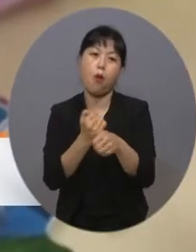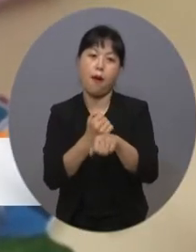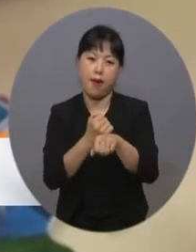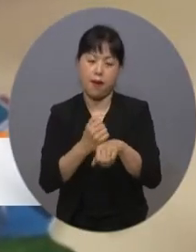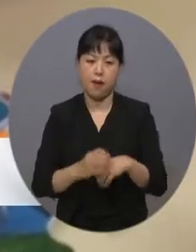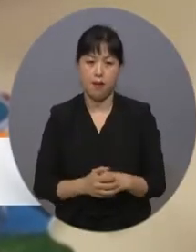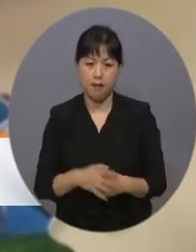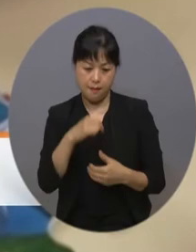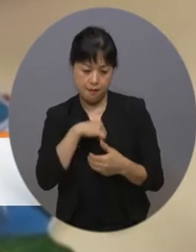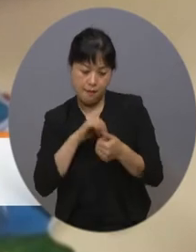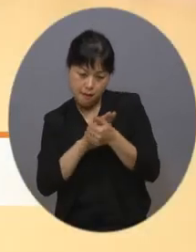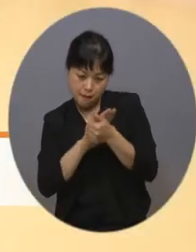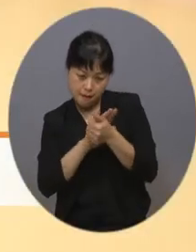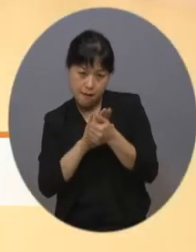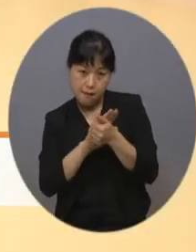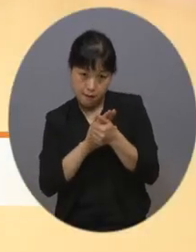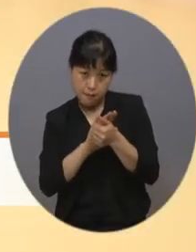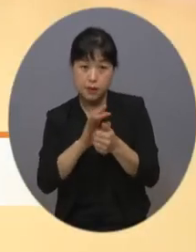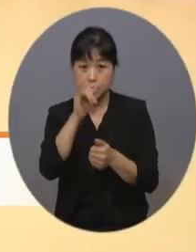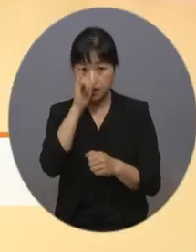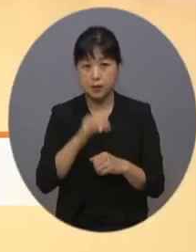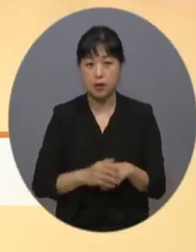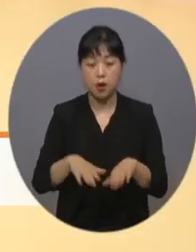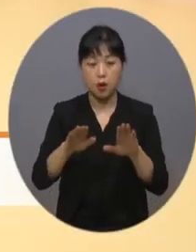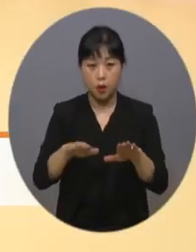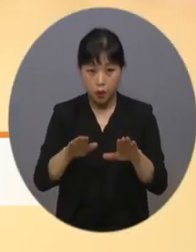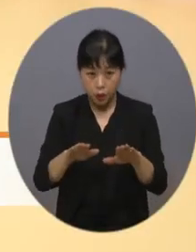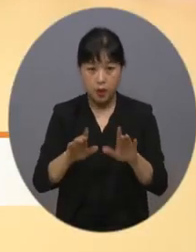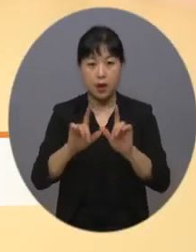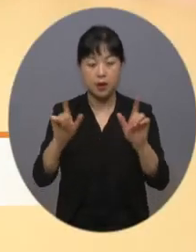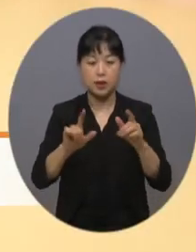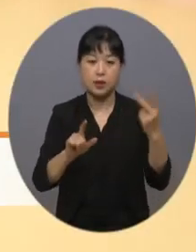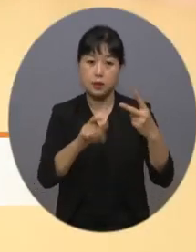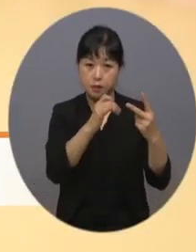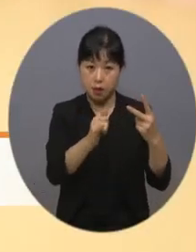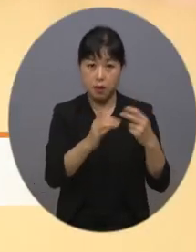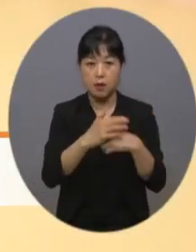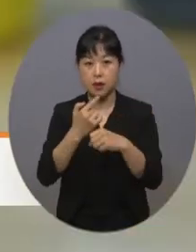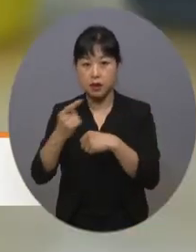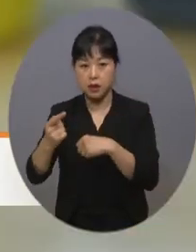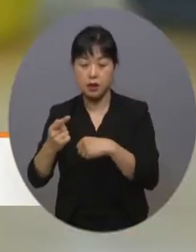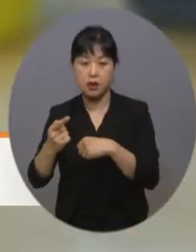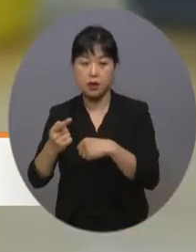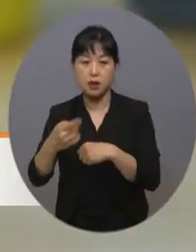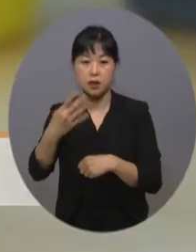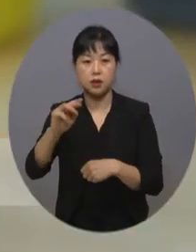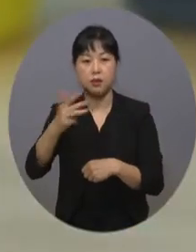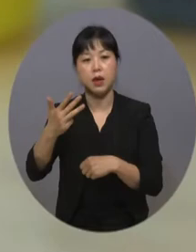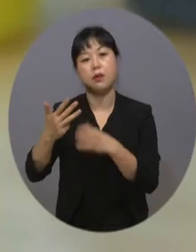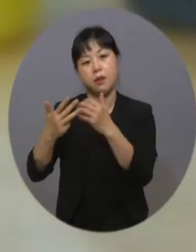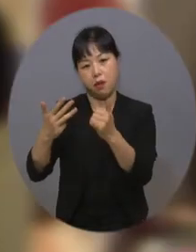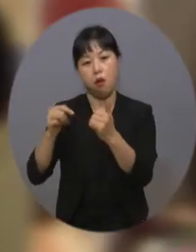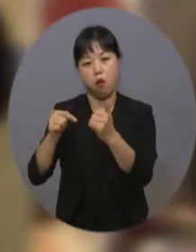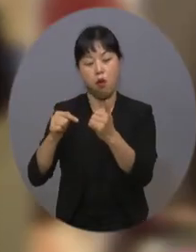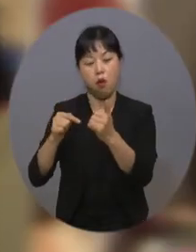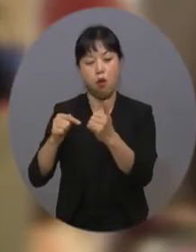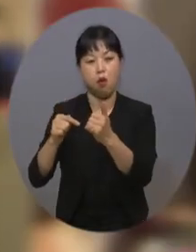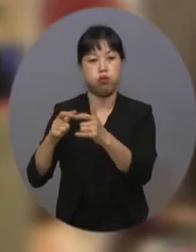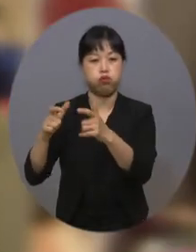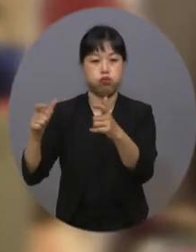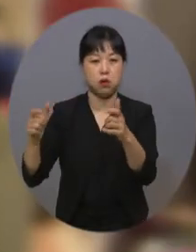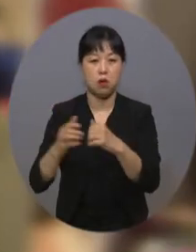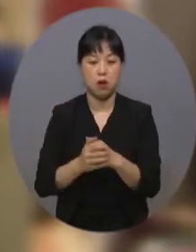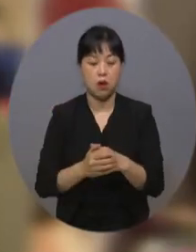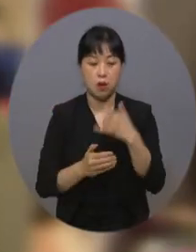심리치료도 확대합니다. 올해는 2,000명에서 내년에는 대상자를 4,800명으로 늘립니다. 부모